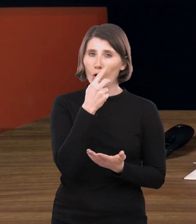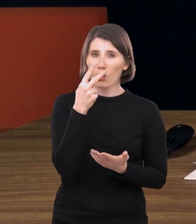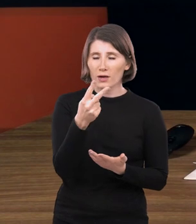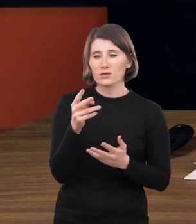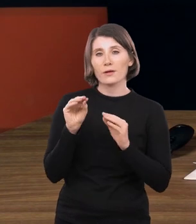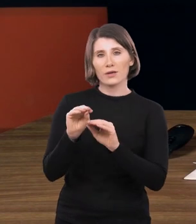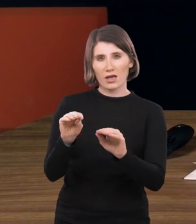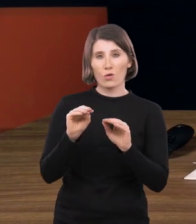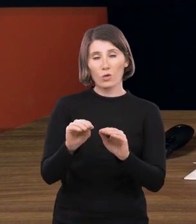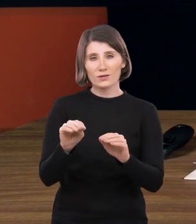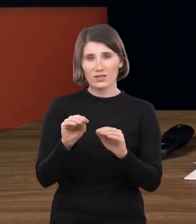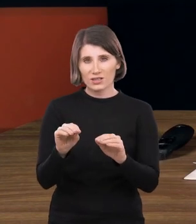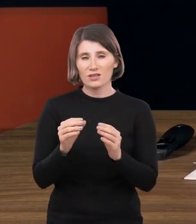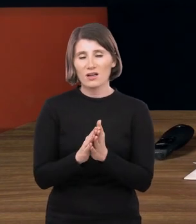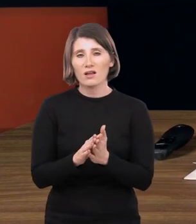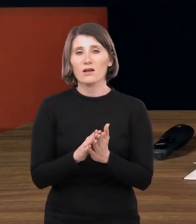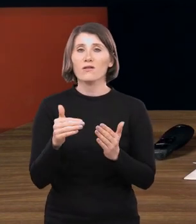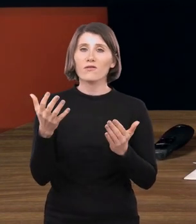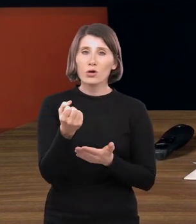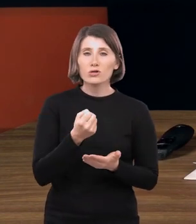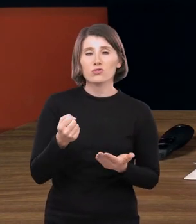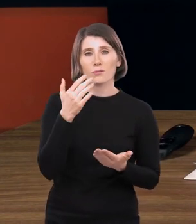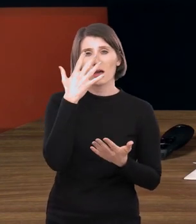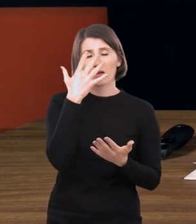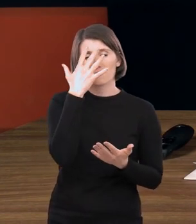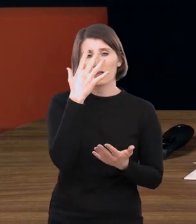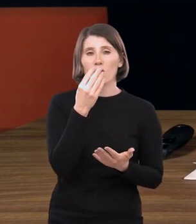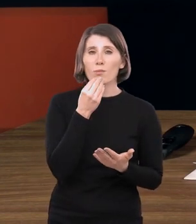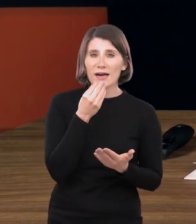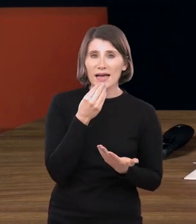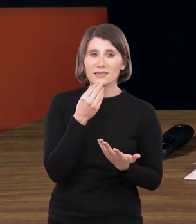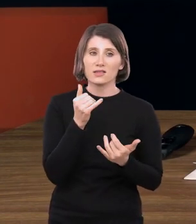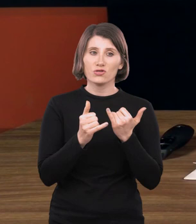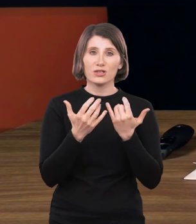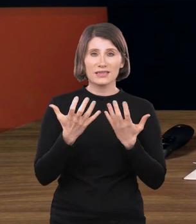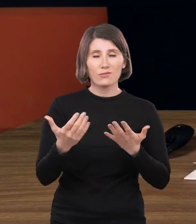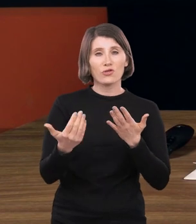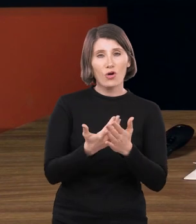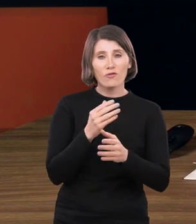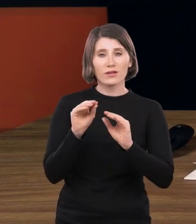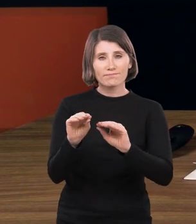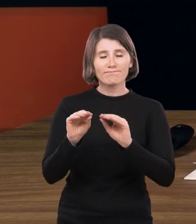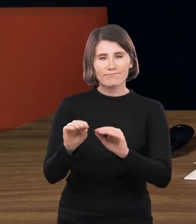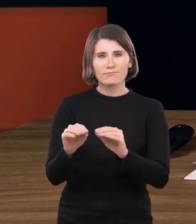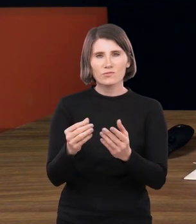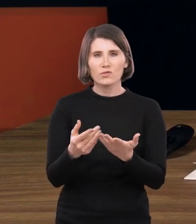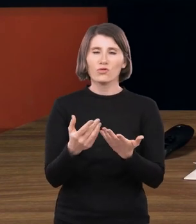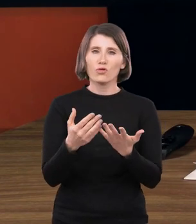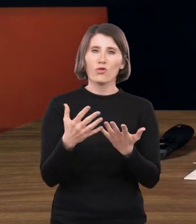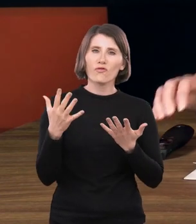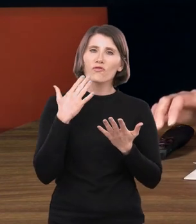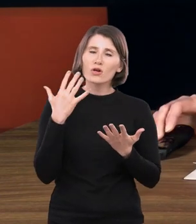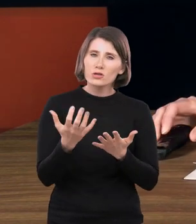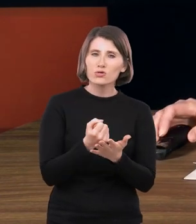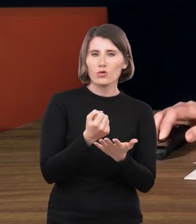stosujmy obrazki. Jeśli chcemy nauczyć jakąś nową czynność, to stosujmy właśnie takie historyjki obrazkowe, które zademonstrują, co